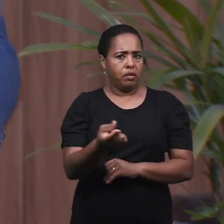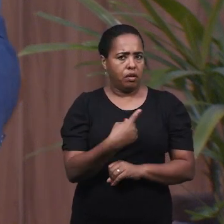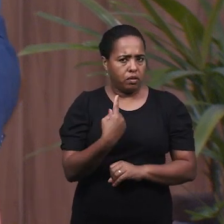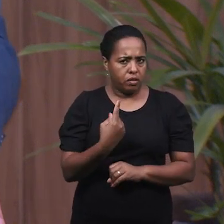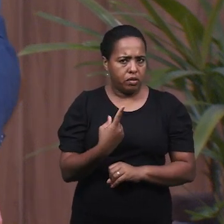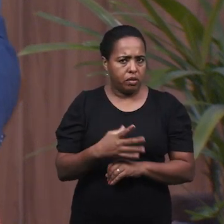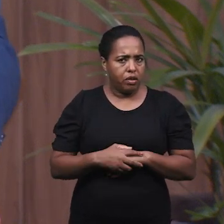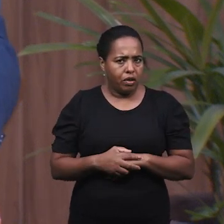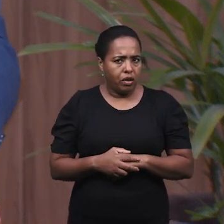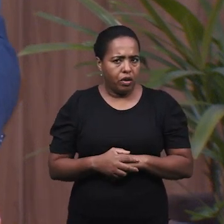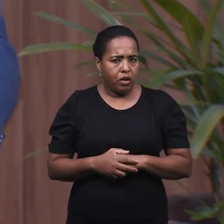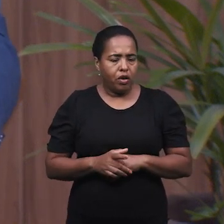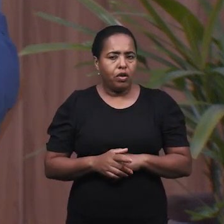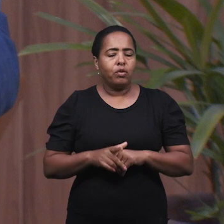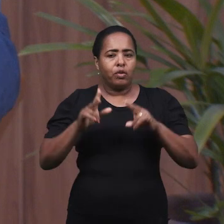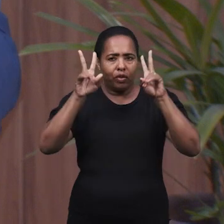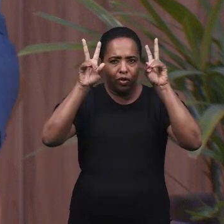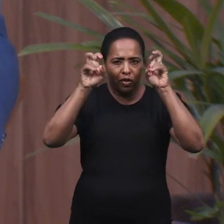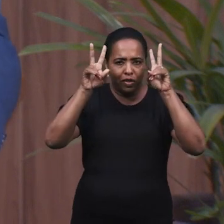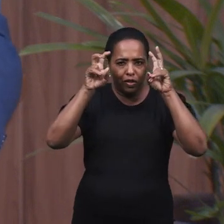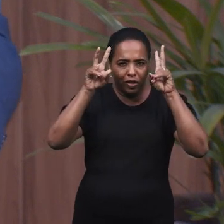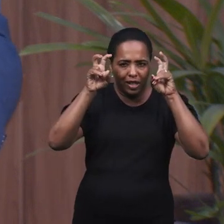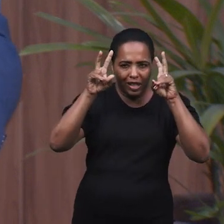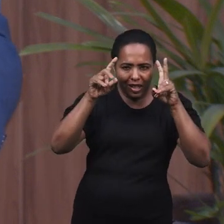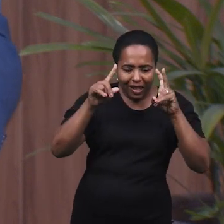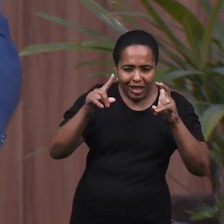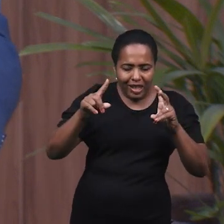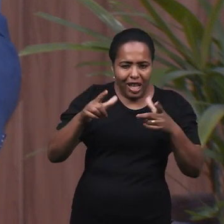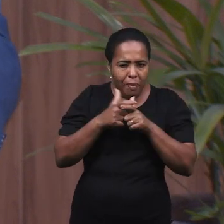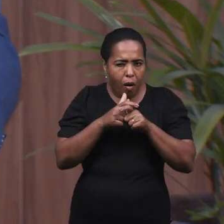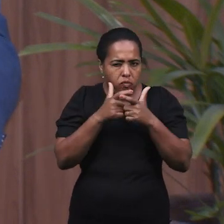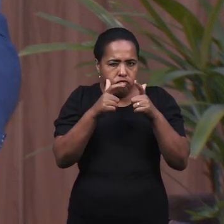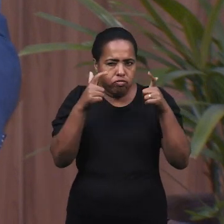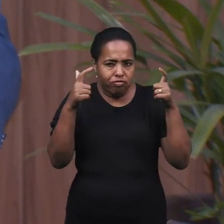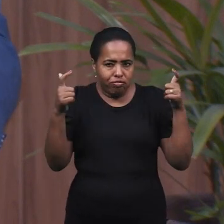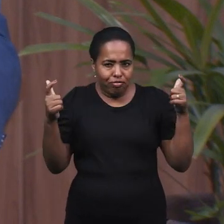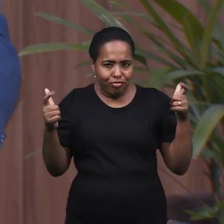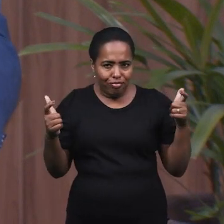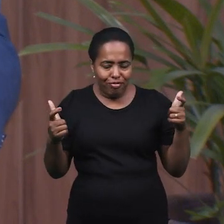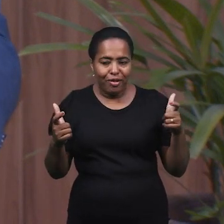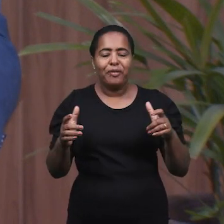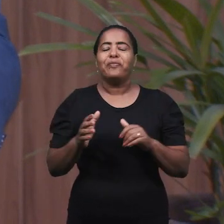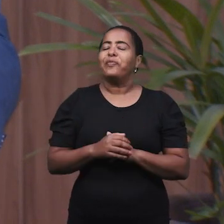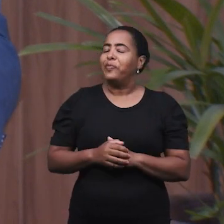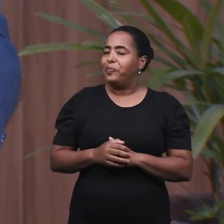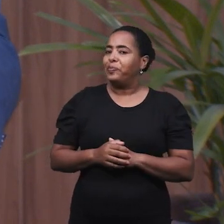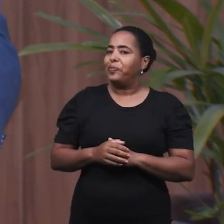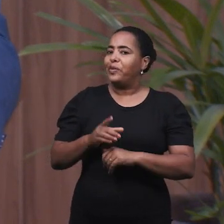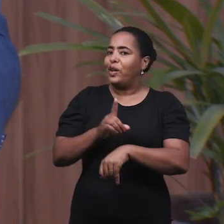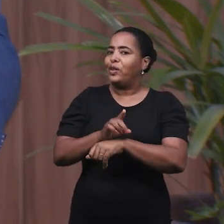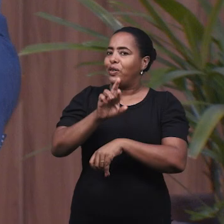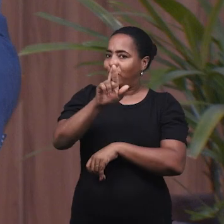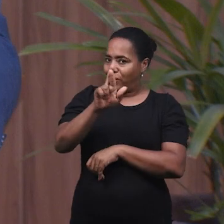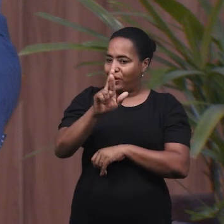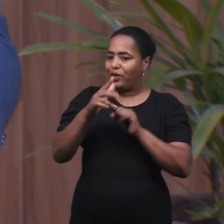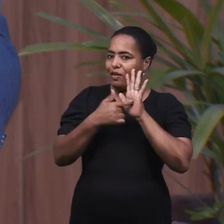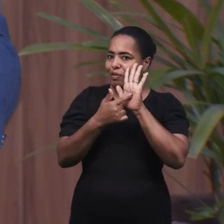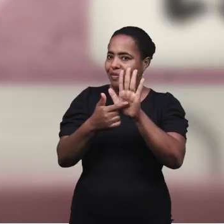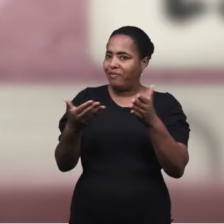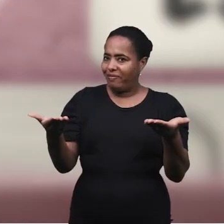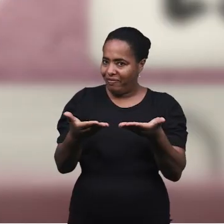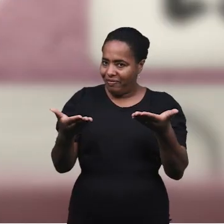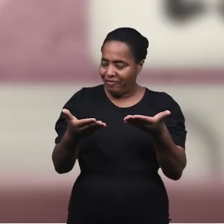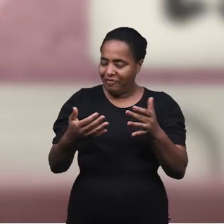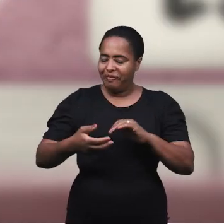qui a une portée très grande. Et la docteure Fernanda Becali va aborder dans l'organisation et méthode.